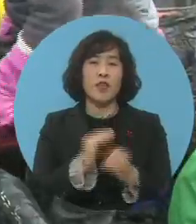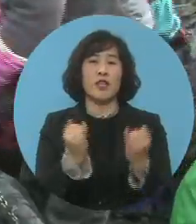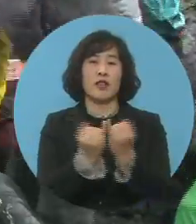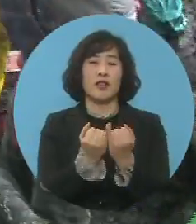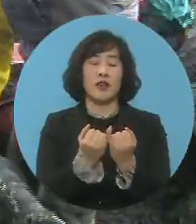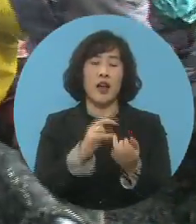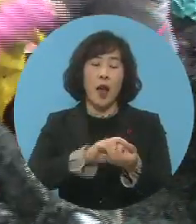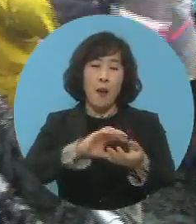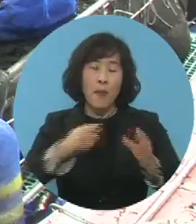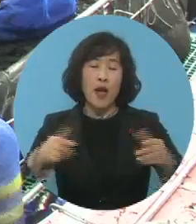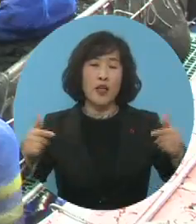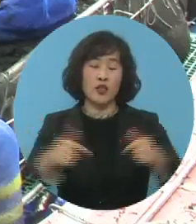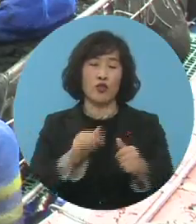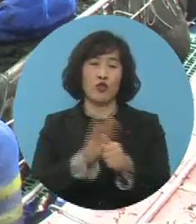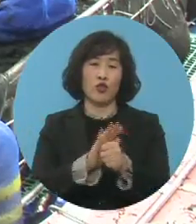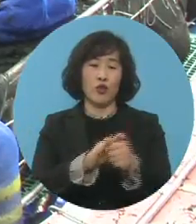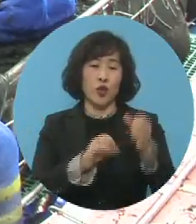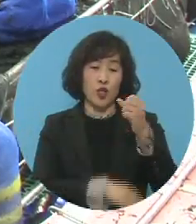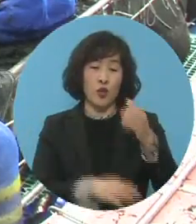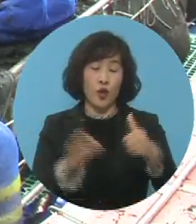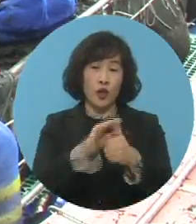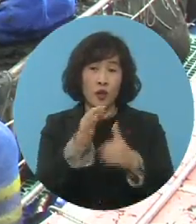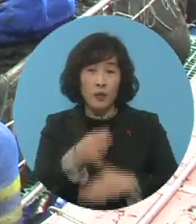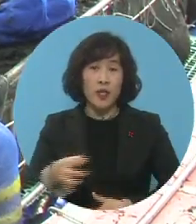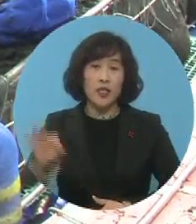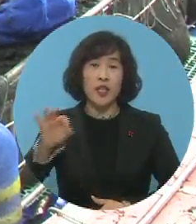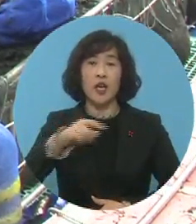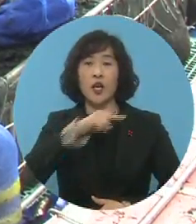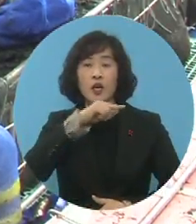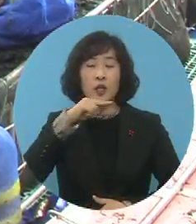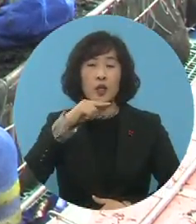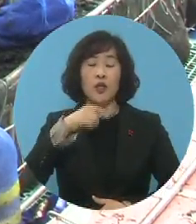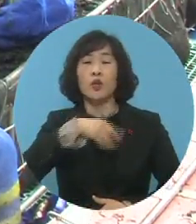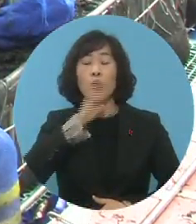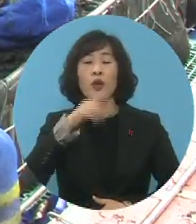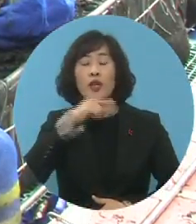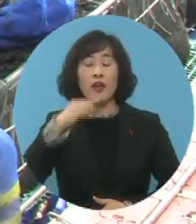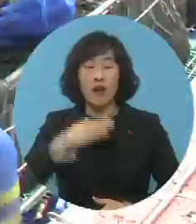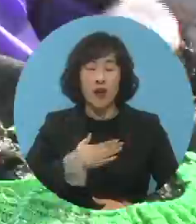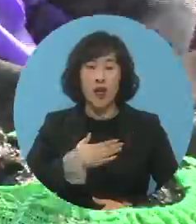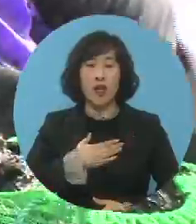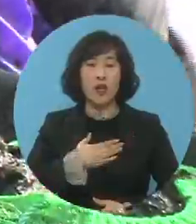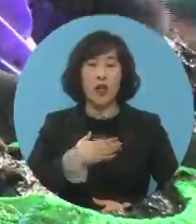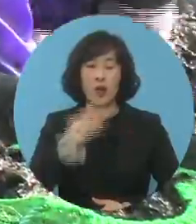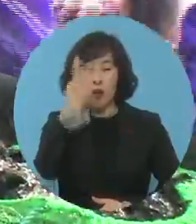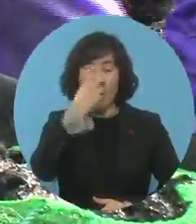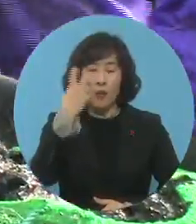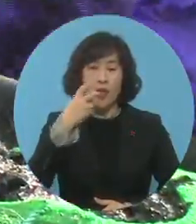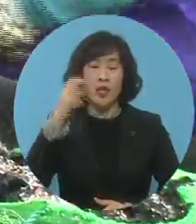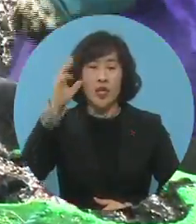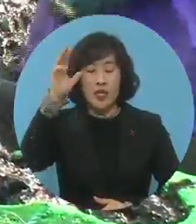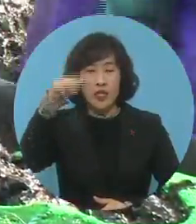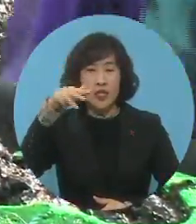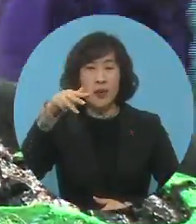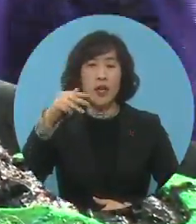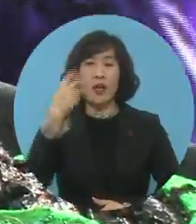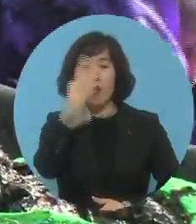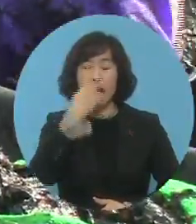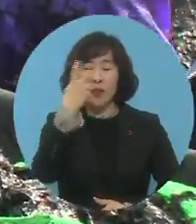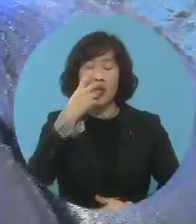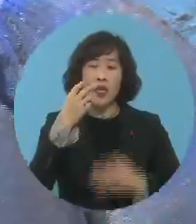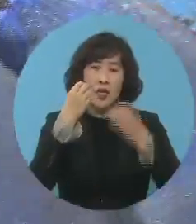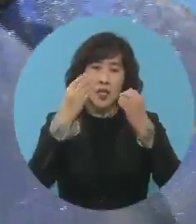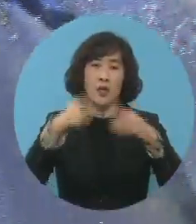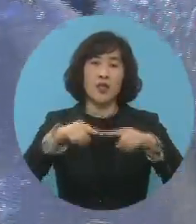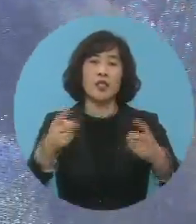양식 면적이 늘고 작황도 좋아 김 생산량이 지난해보다 15% 이상 증가한 40만 톤,